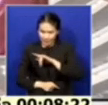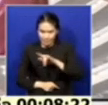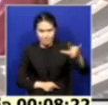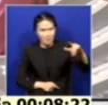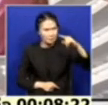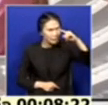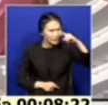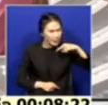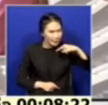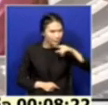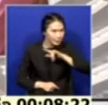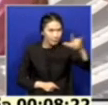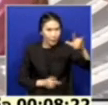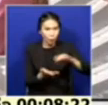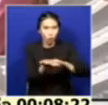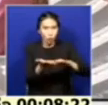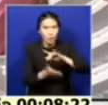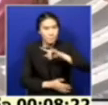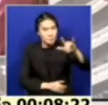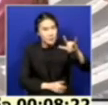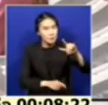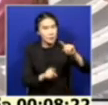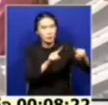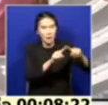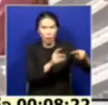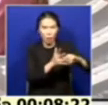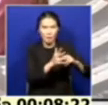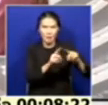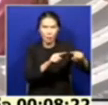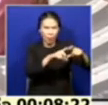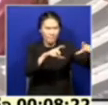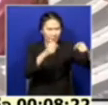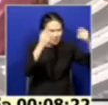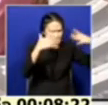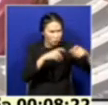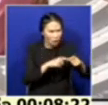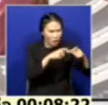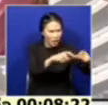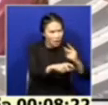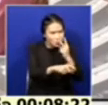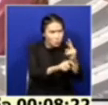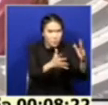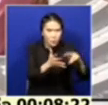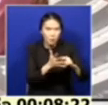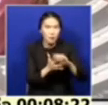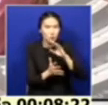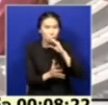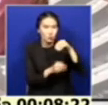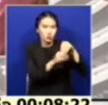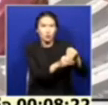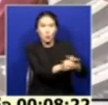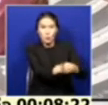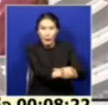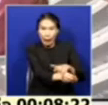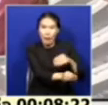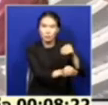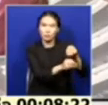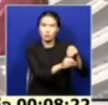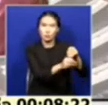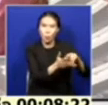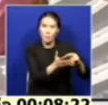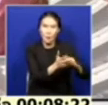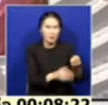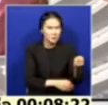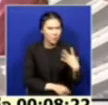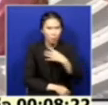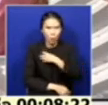างประเทศมีความสำคัญแล้วก็ได้รับการดูแลแต่ความแตกต่างมันย่อมมีอยู่ส่วนใหญ่แล้วคนไทยเมื่อไปต่างประเทศนั้น